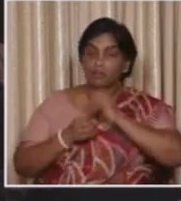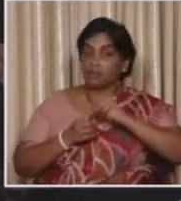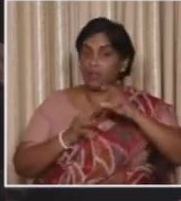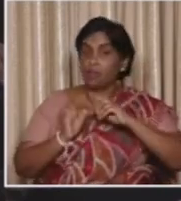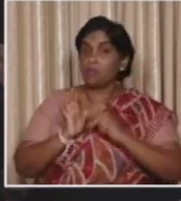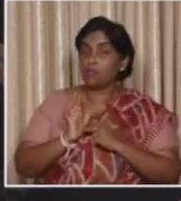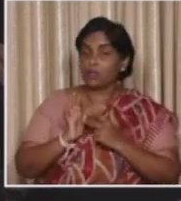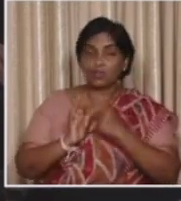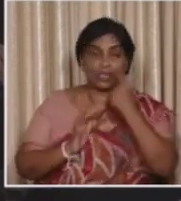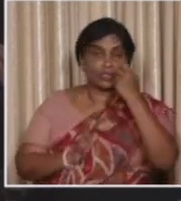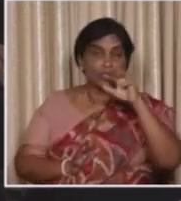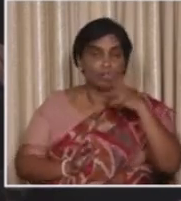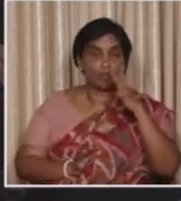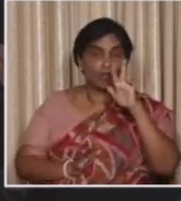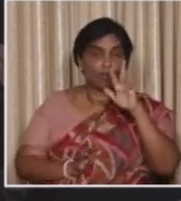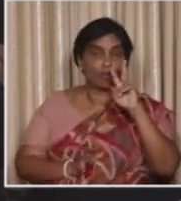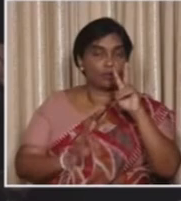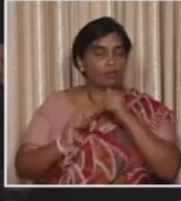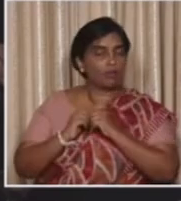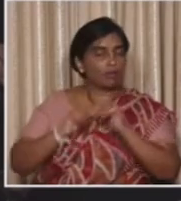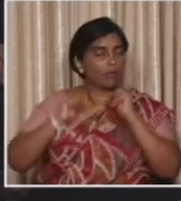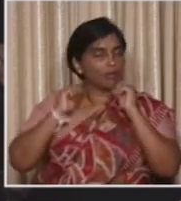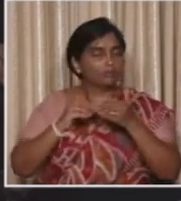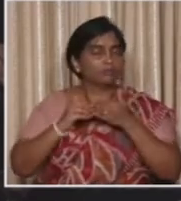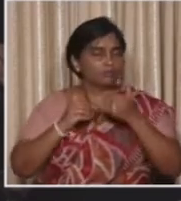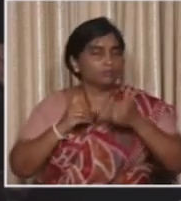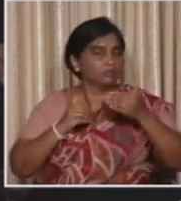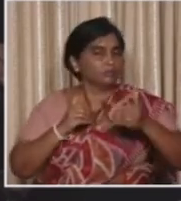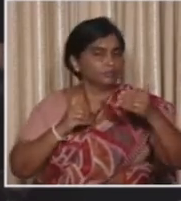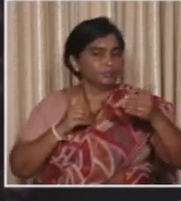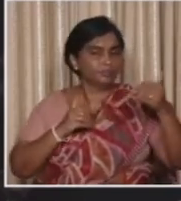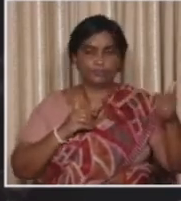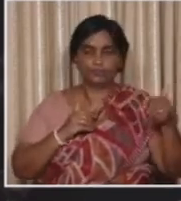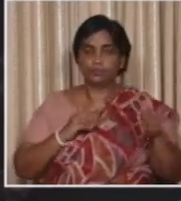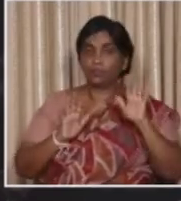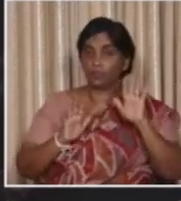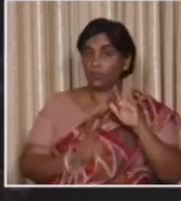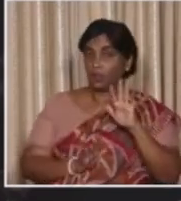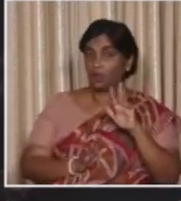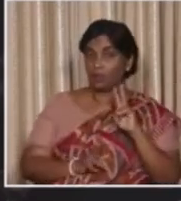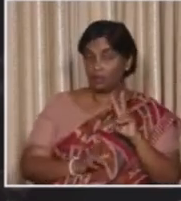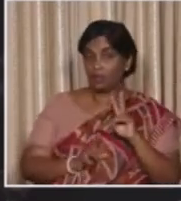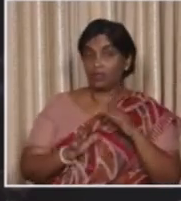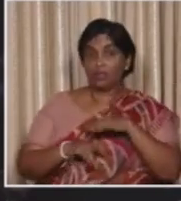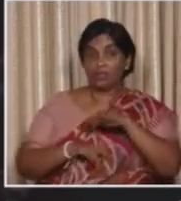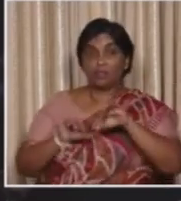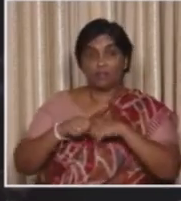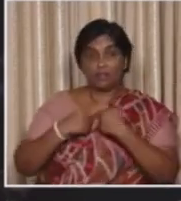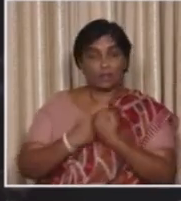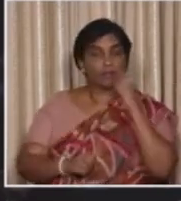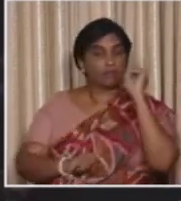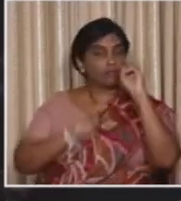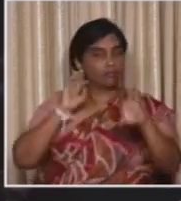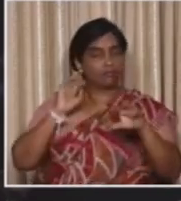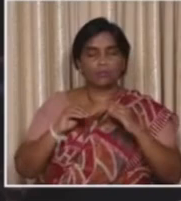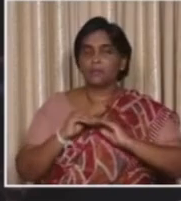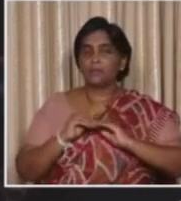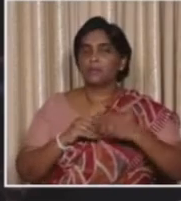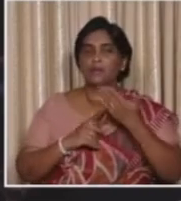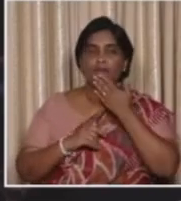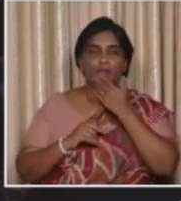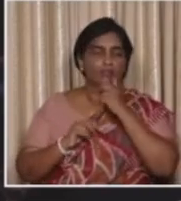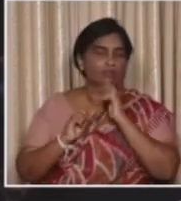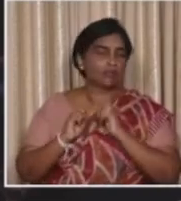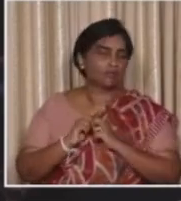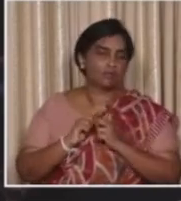ව්‍යාපෘති 1992 වෙනකන් හොඳට සාර්ථක ක්‍රියාත්මකව ඉස්සරහට ආවා. හැබැයි 92 වතු සමාගම් වලට දුන්නට පස්සේ ඒ පානීය ජල